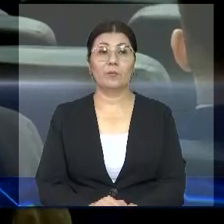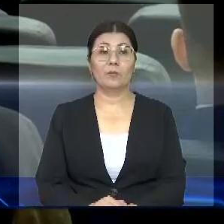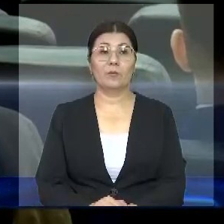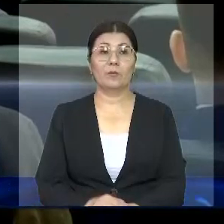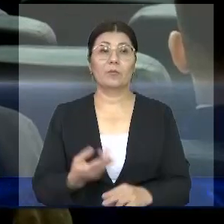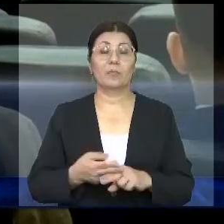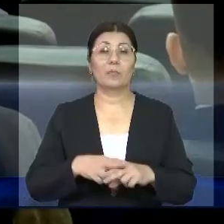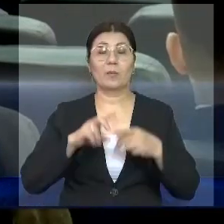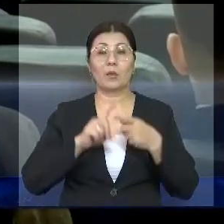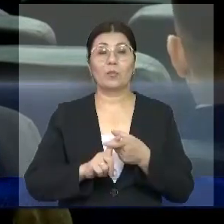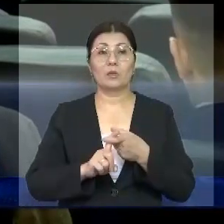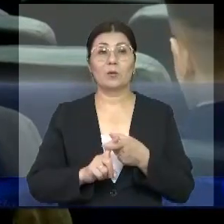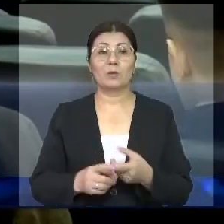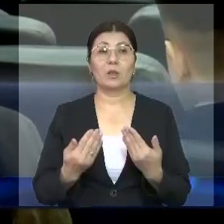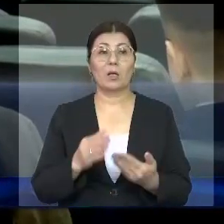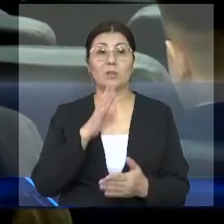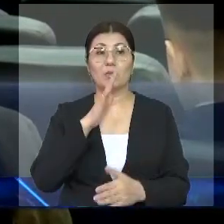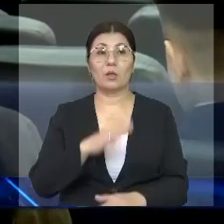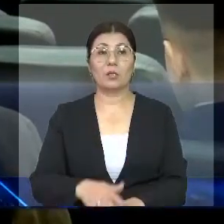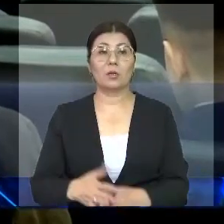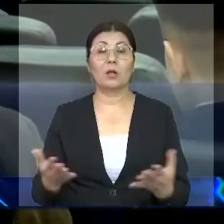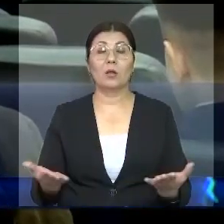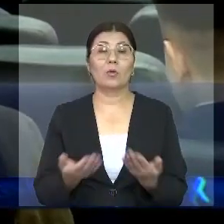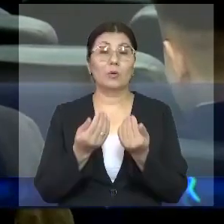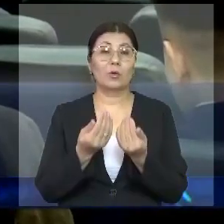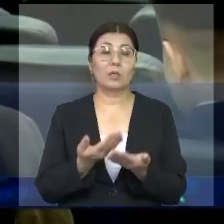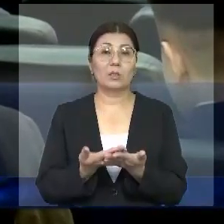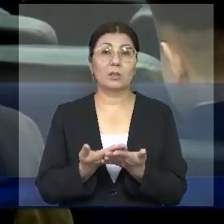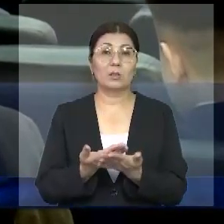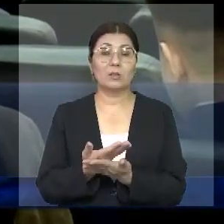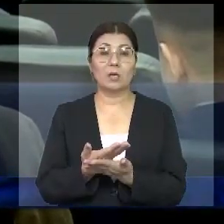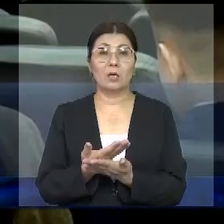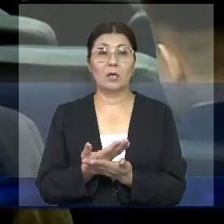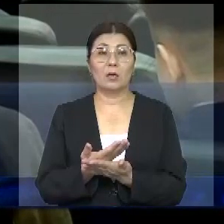Оған байланысты қазіргі заманда көптеген жаңа